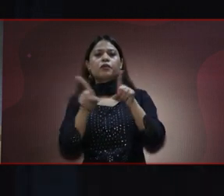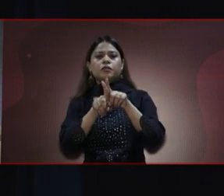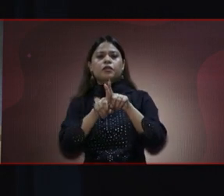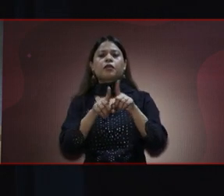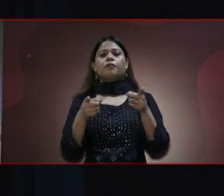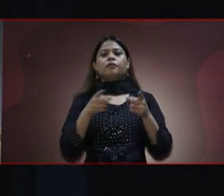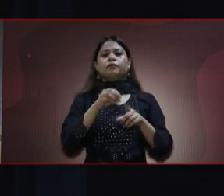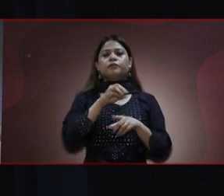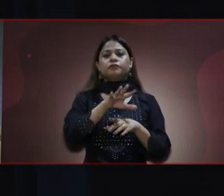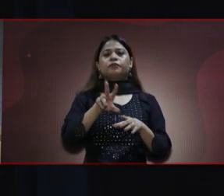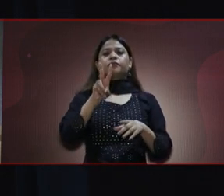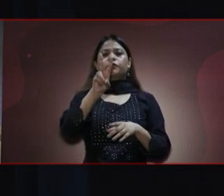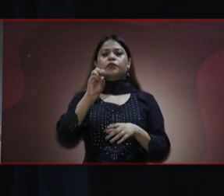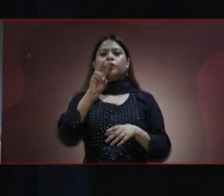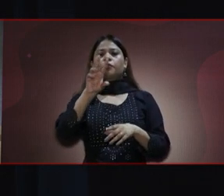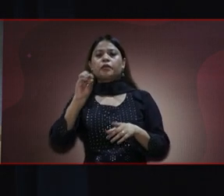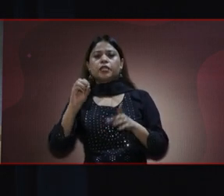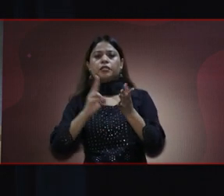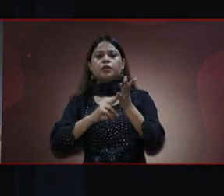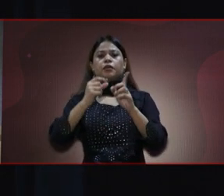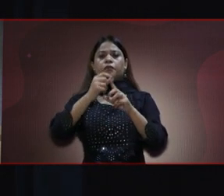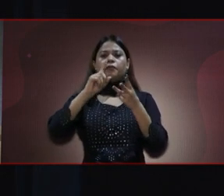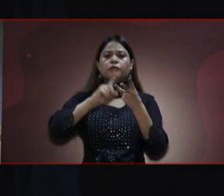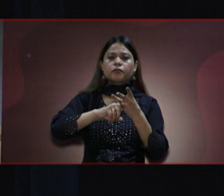2020 राष्ट्रीय शिक्षा नीति को